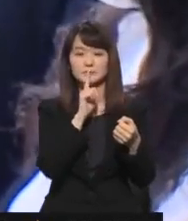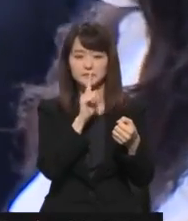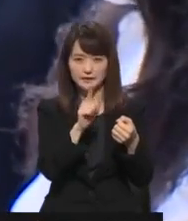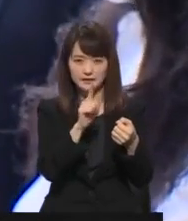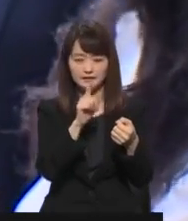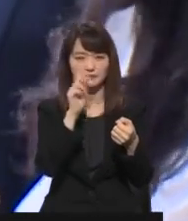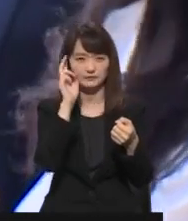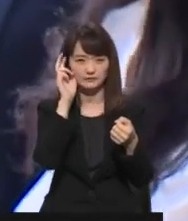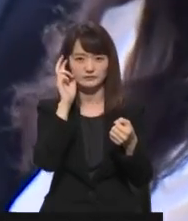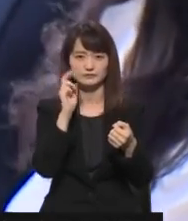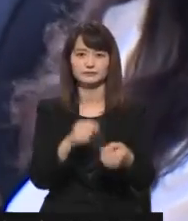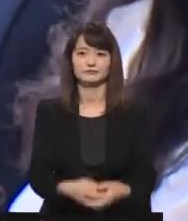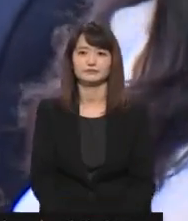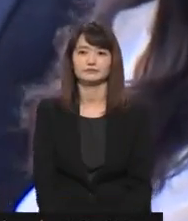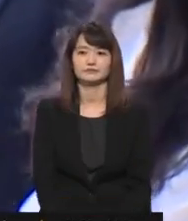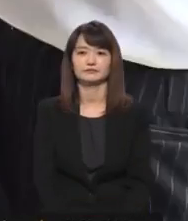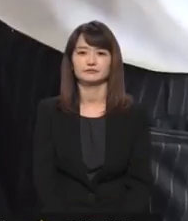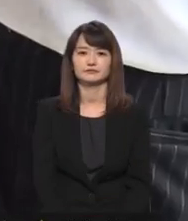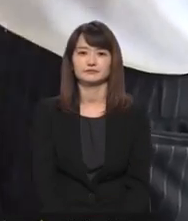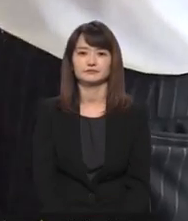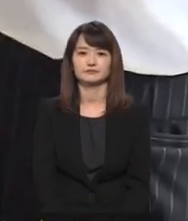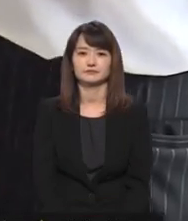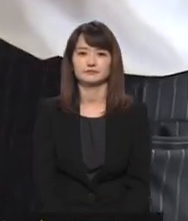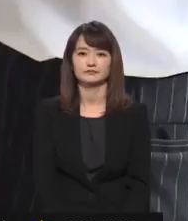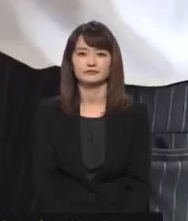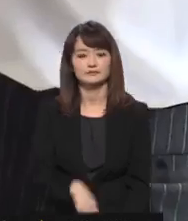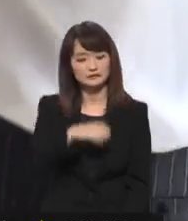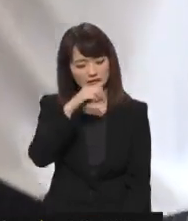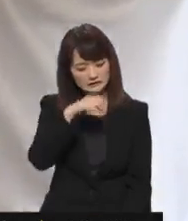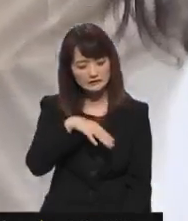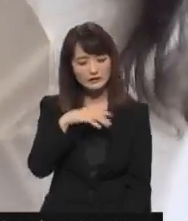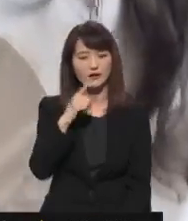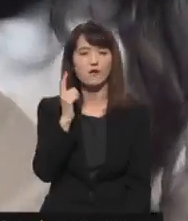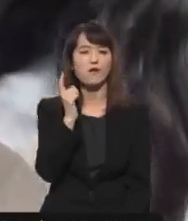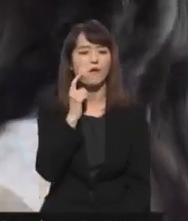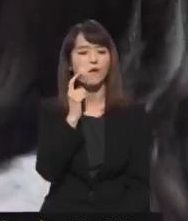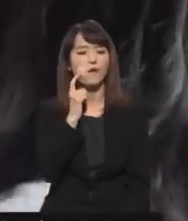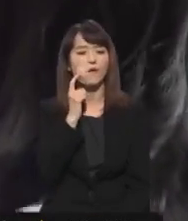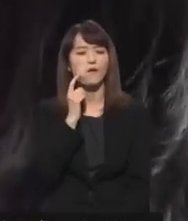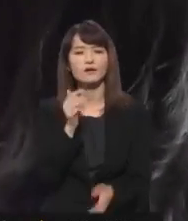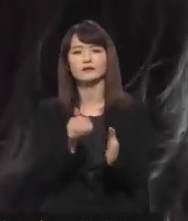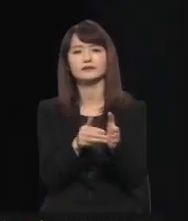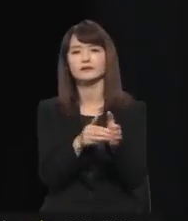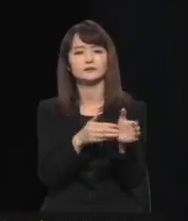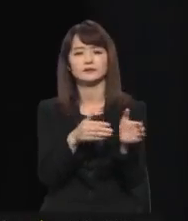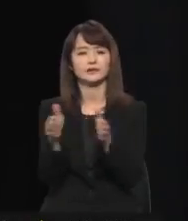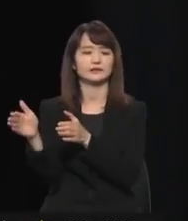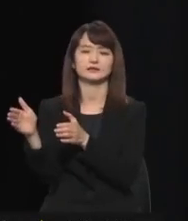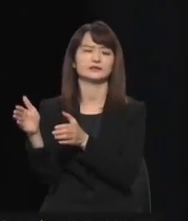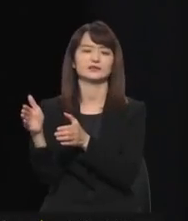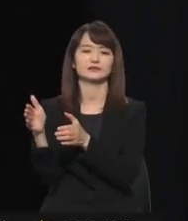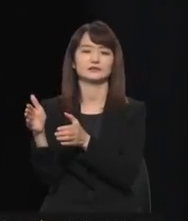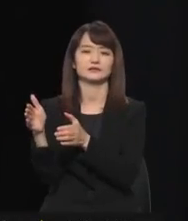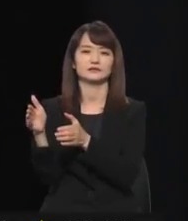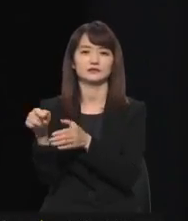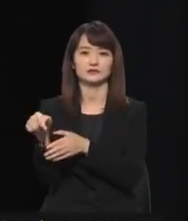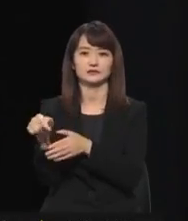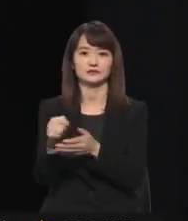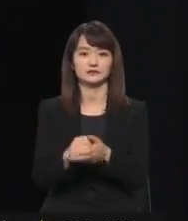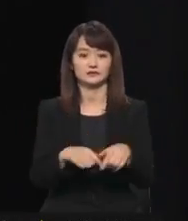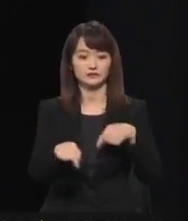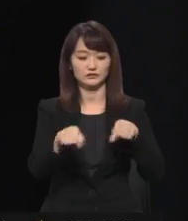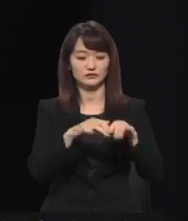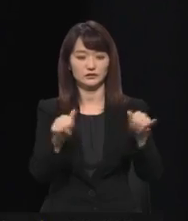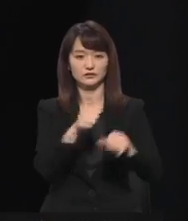아닌가 싶어요 그래서 이 부분을 그냥 뽕 이다 라고 투 치고 넘어가는 것 이것은 하트형 오염의 정치인 하태경